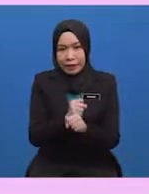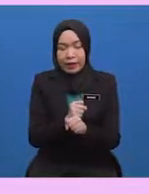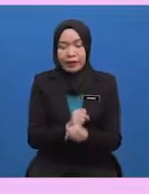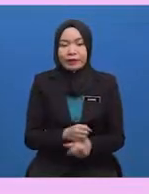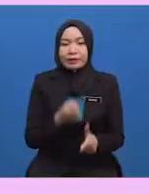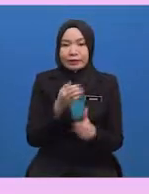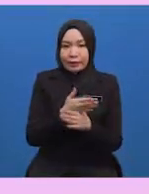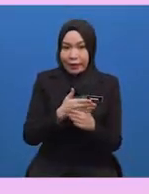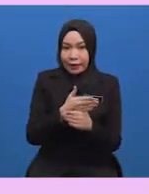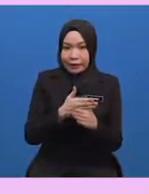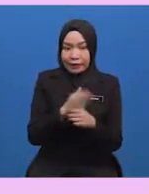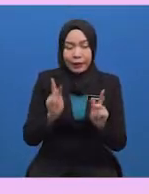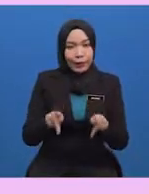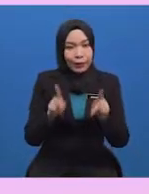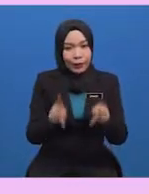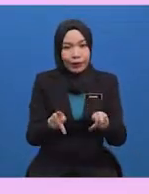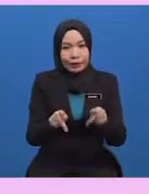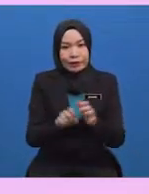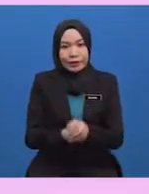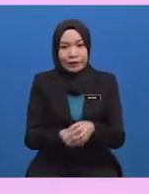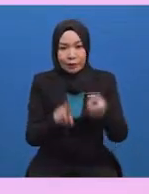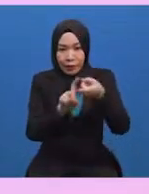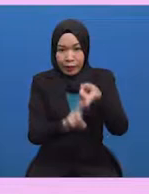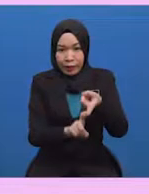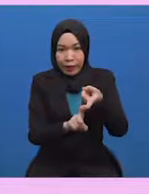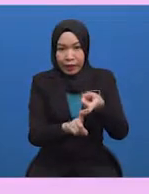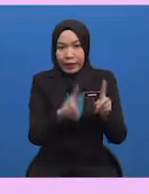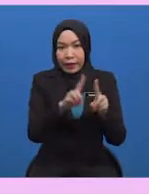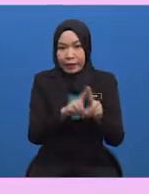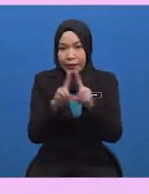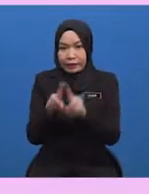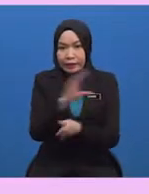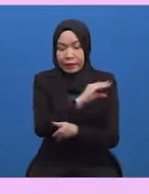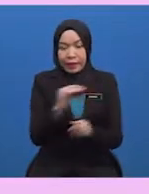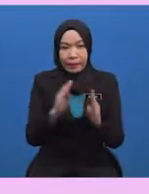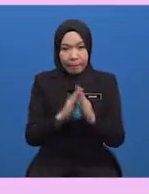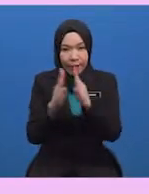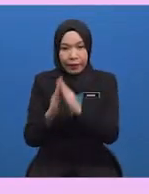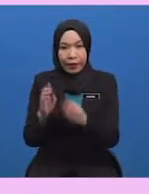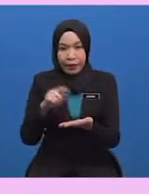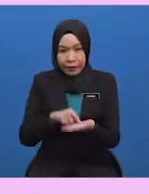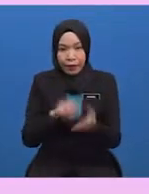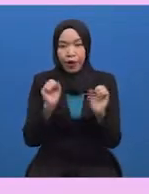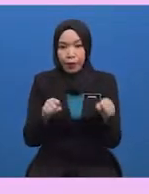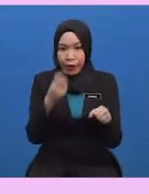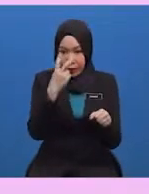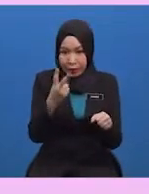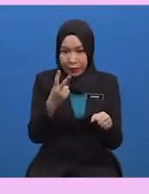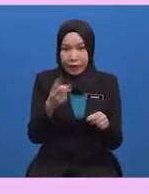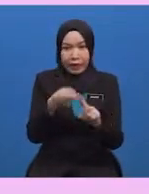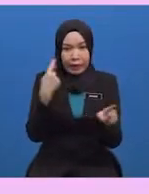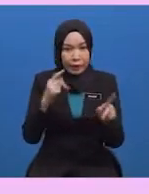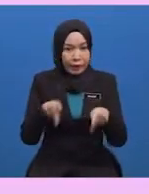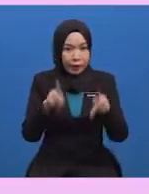Antara proses saling kebergantungan desa bandar di Malaysia ini boleh dilihat melalui